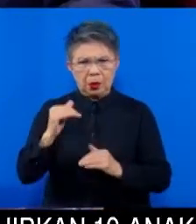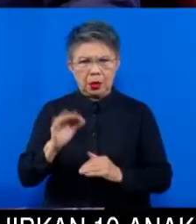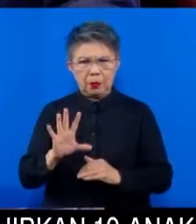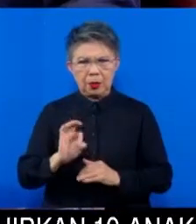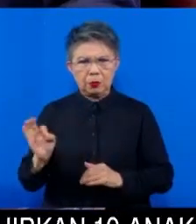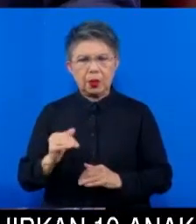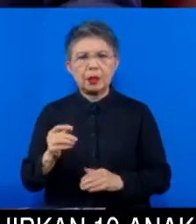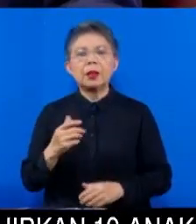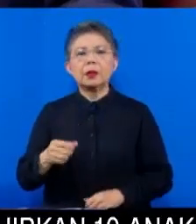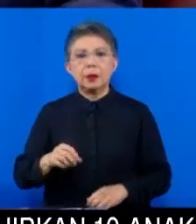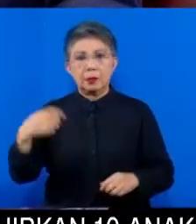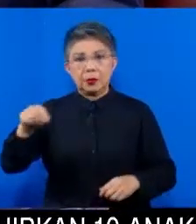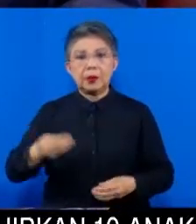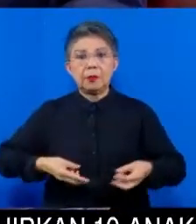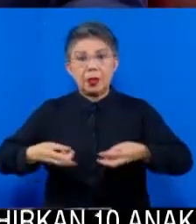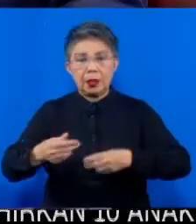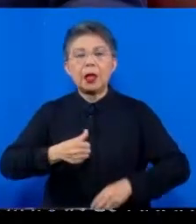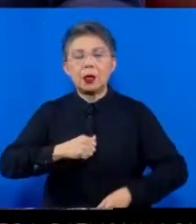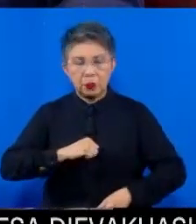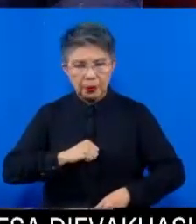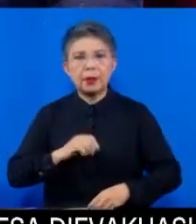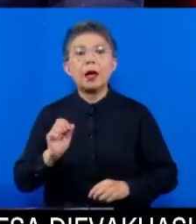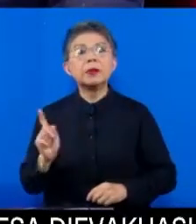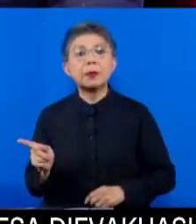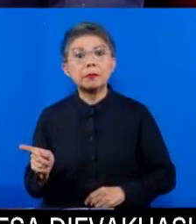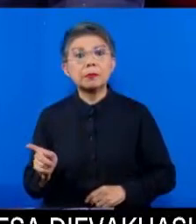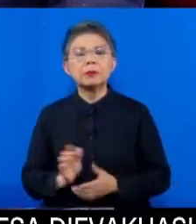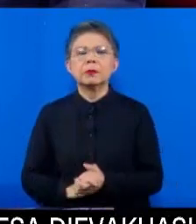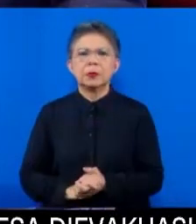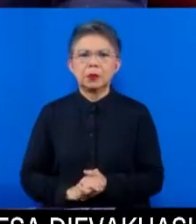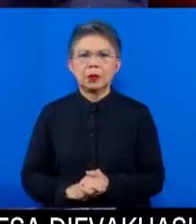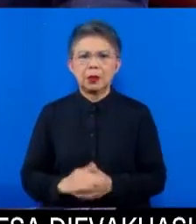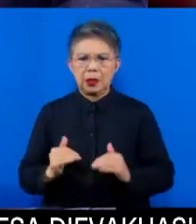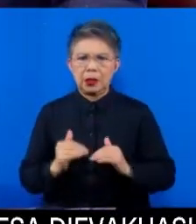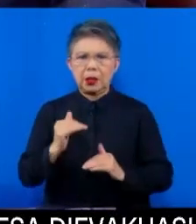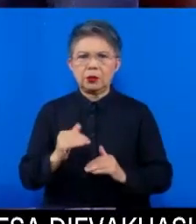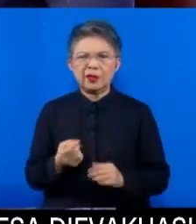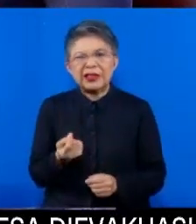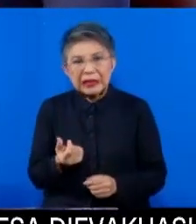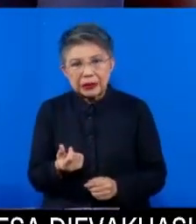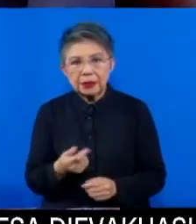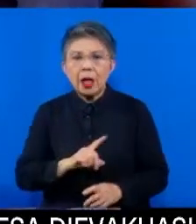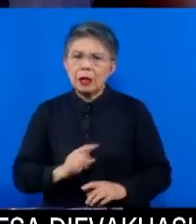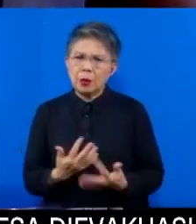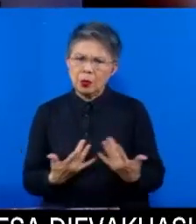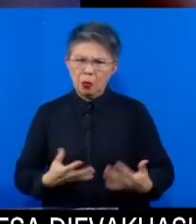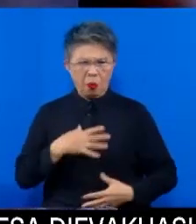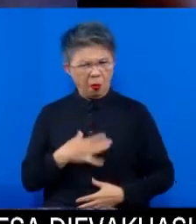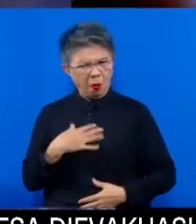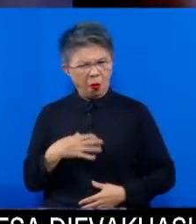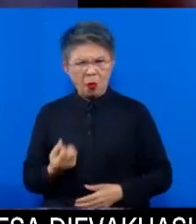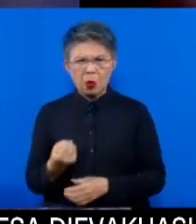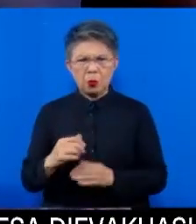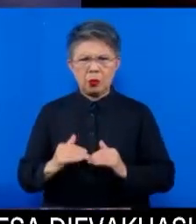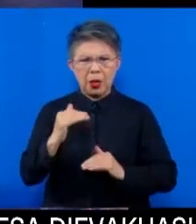Rp5.000 ini diakui Menteri Perdagangan Zulkifli Hasan. Meski kenaikan dinilai sedikit, rakyat mengeluh karena kenaikan harga telur